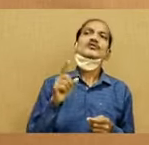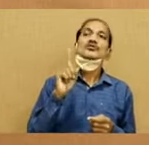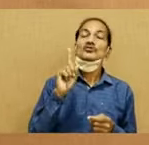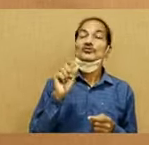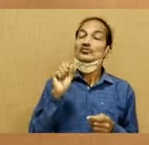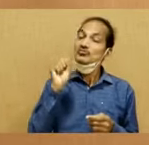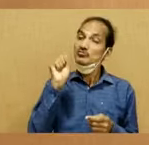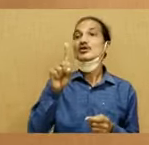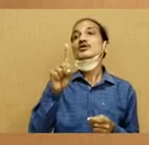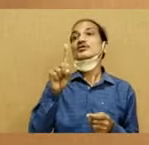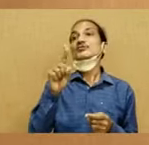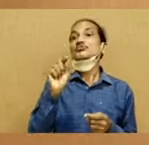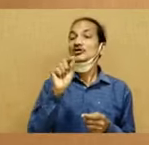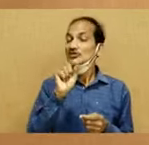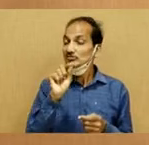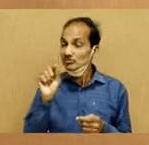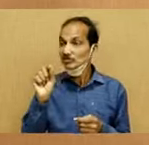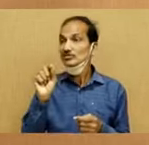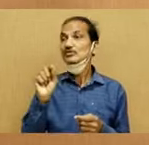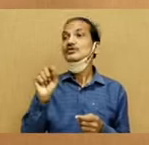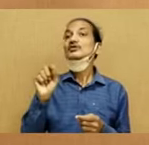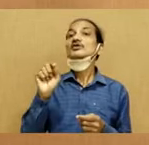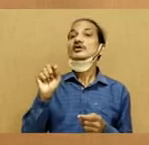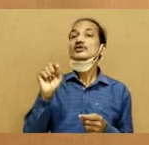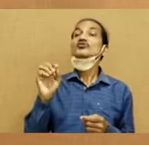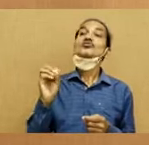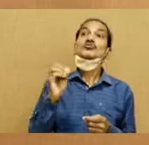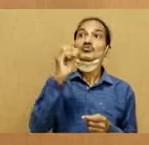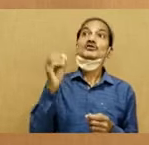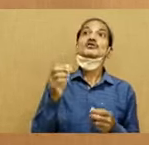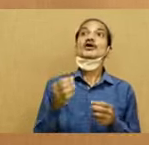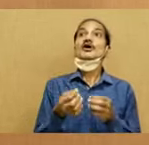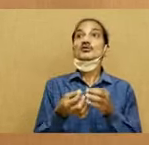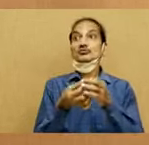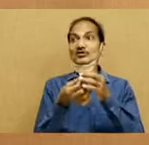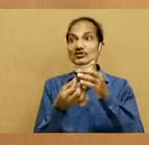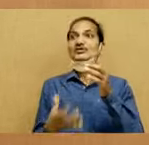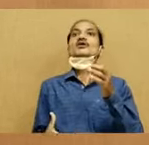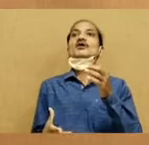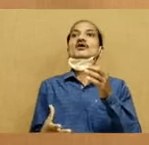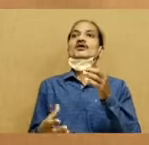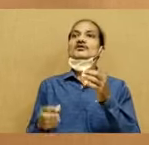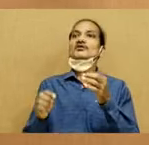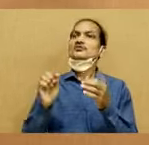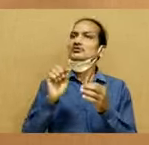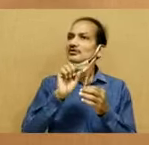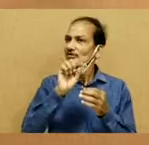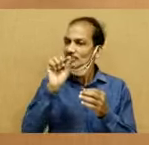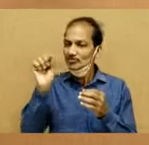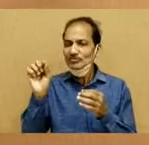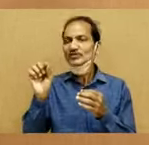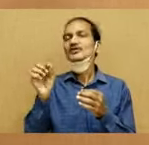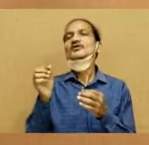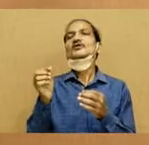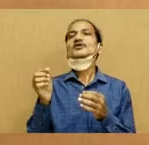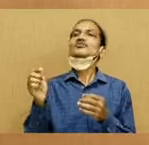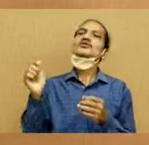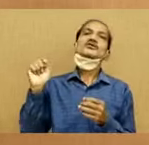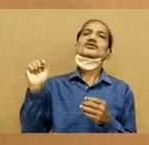ଆକାରରେ ଭିତ୍ତିଭୂମି ଓଡ଼ିଶାର ଇତିହାସରେ କେବେ ତିଆରି ହୋଇନଥିଲା, ଓଡ଼ିଶାର ଇତିହାସରେ କେବେ ହେଲେ ତିଆରି